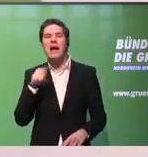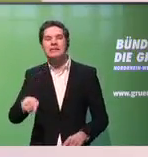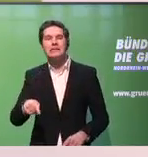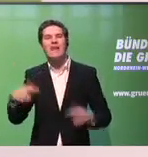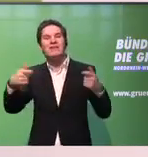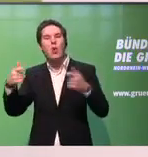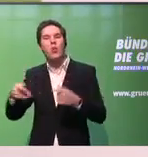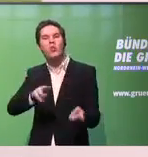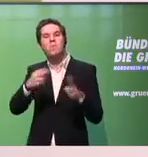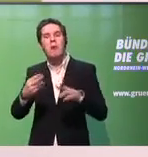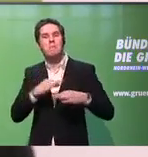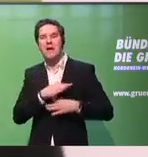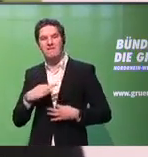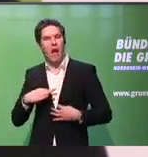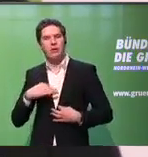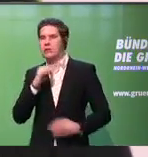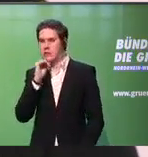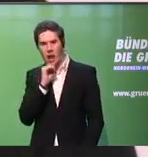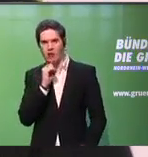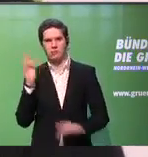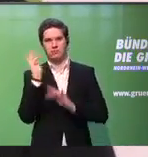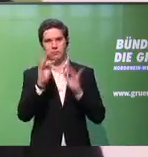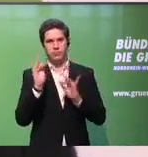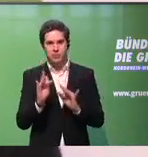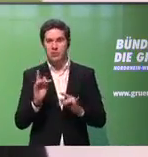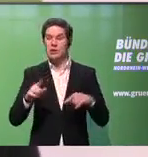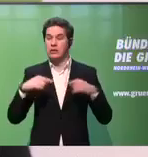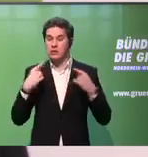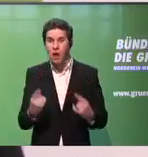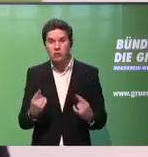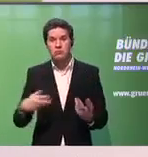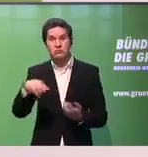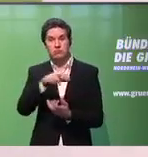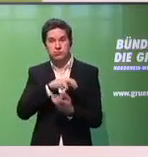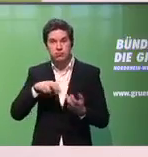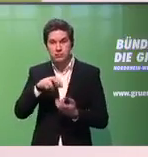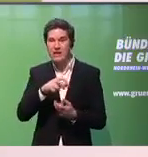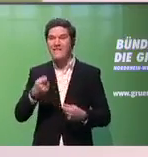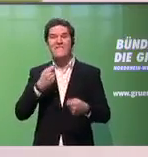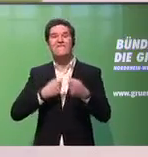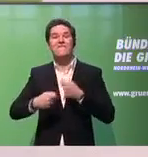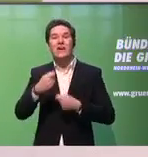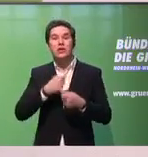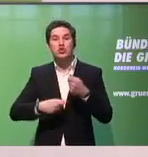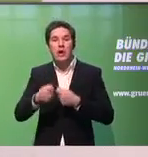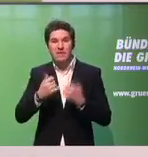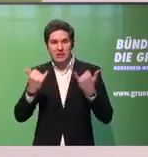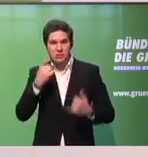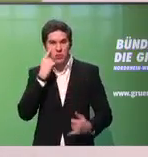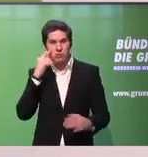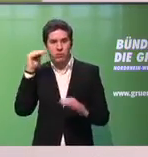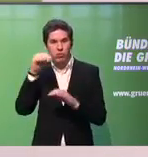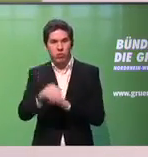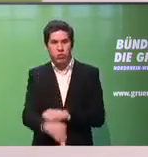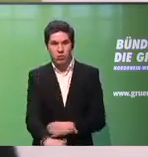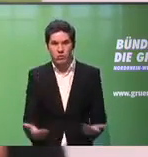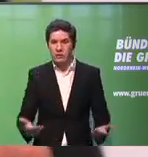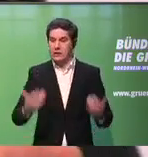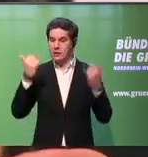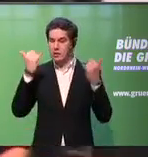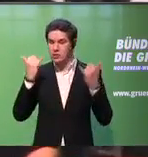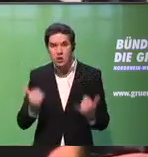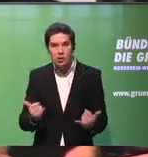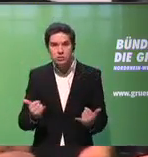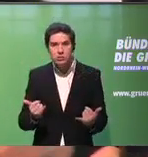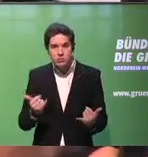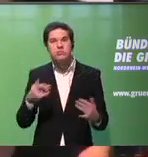Wasserversorgung zuzustimmen. Aber dann hatten wir plötzlich eine Krise und der Wirtschaftsrahmen ist nicht mehr ganz so gut. Und jetzt gibt es plötzlich wieder die